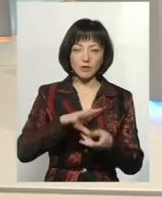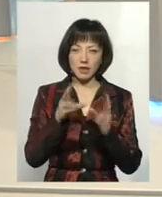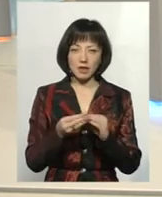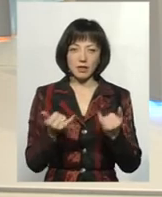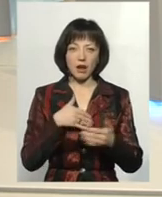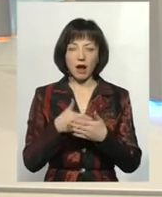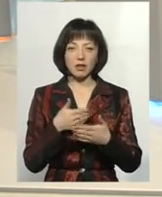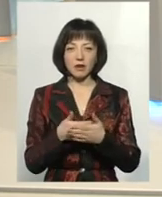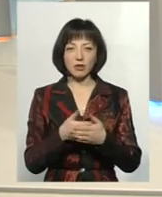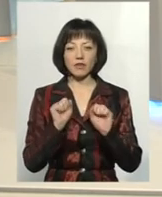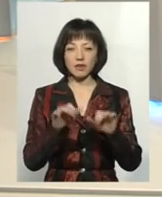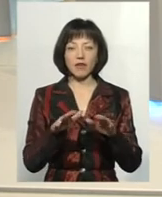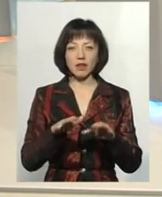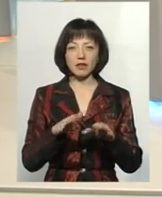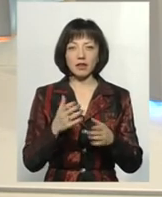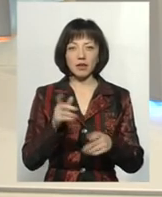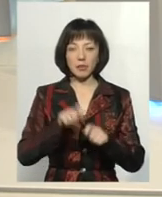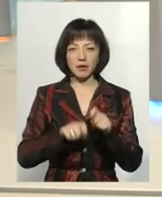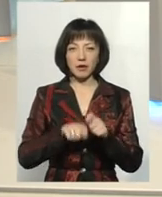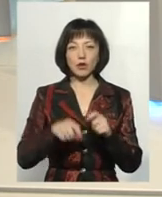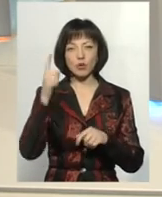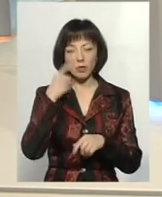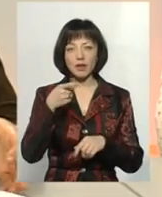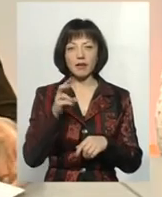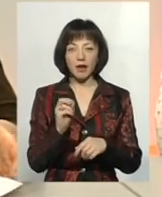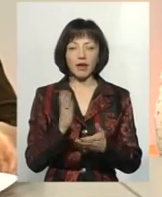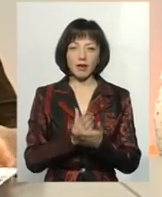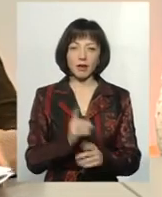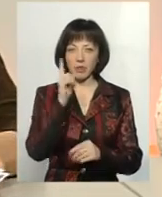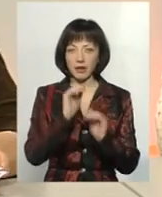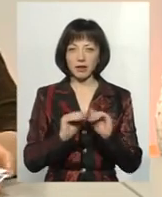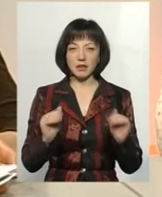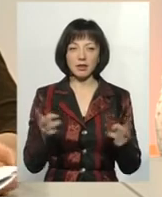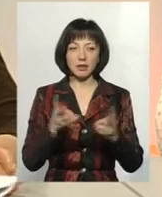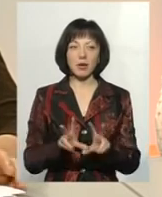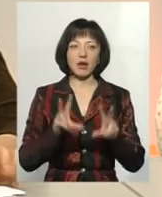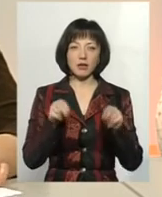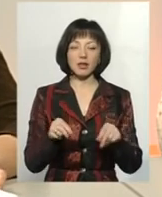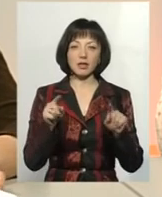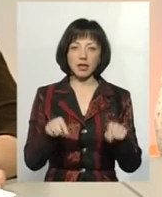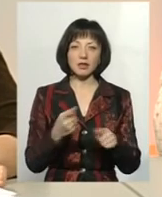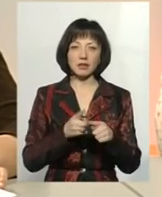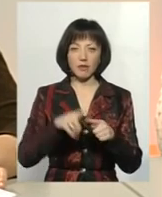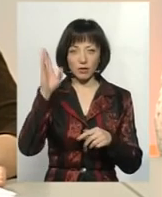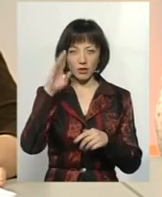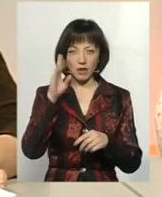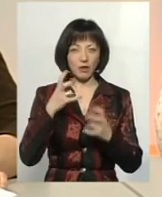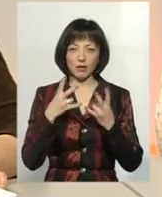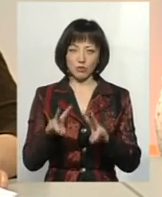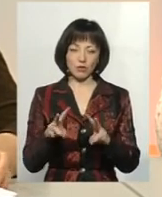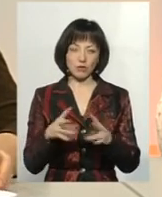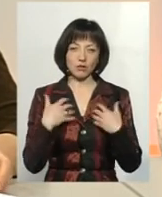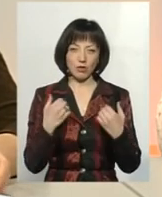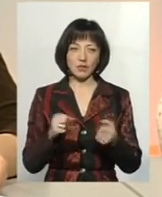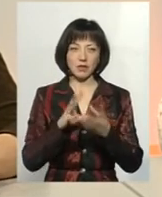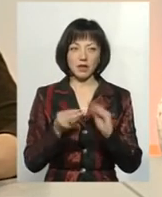зараз? Активно віддавати воду на перевірку? Ні, я думаю, що там, де є маленькі діти, треба гарантувати те, що ви цією водою не нашкодите їх здоров'ю.